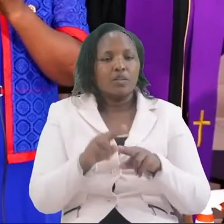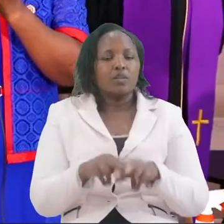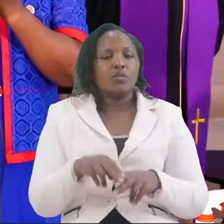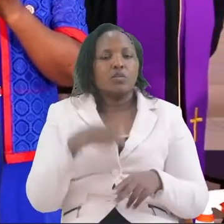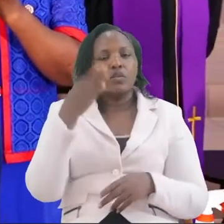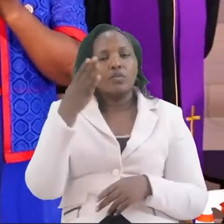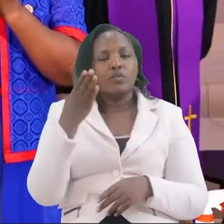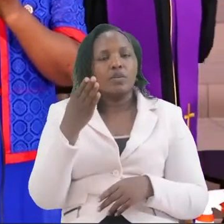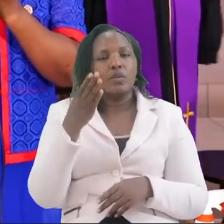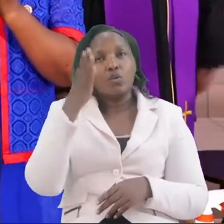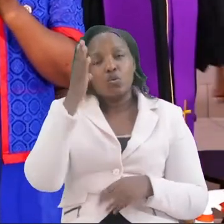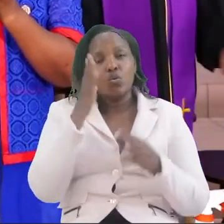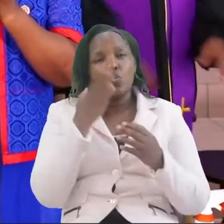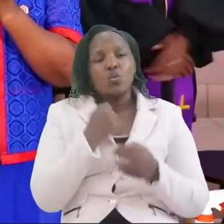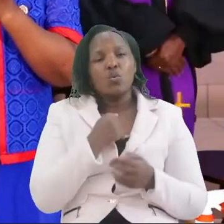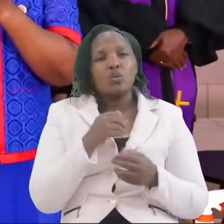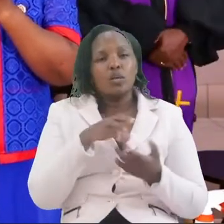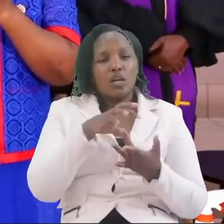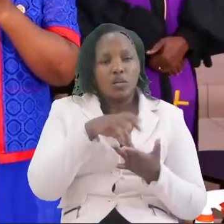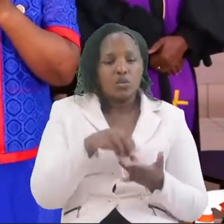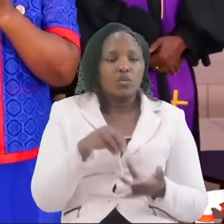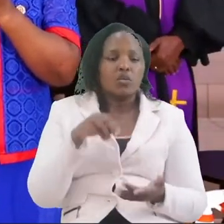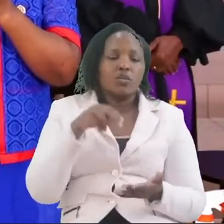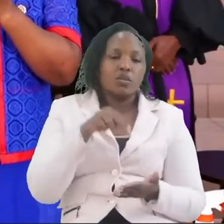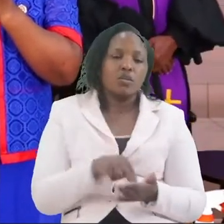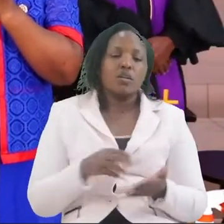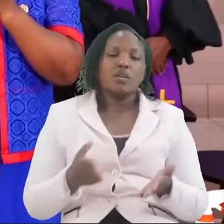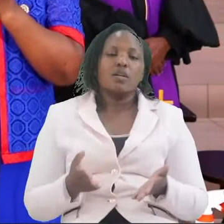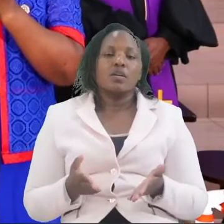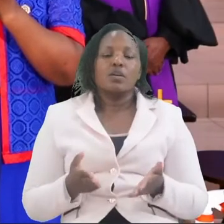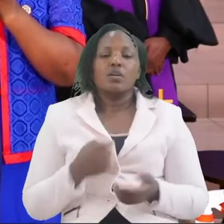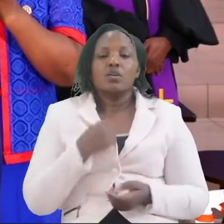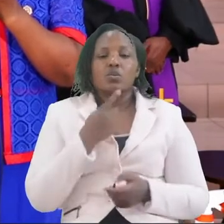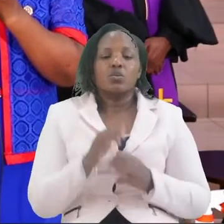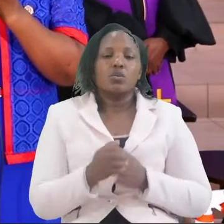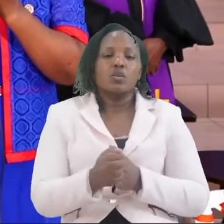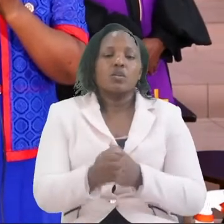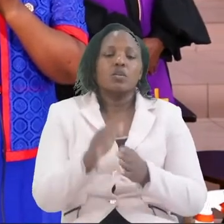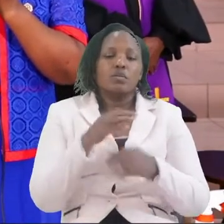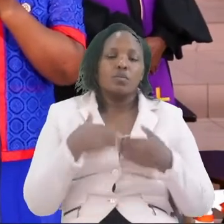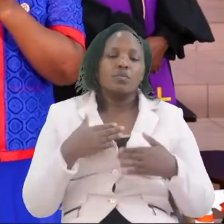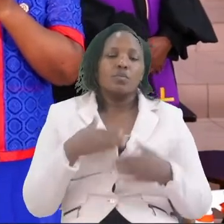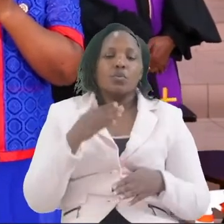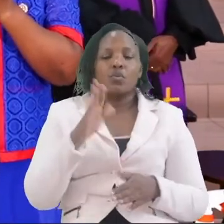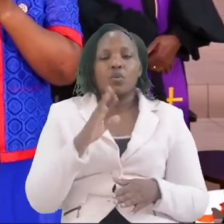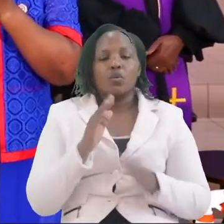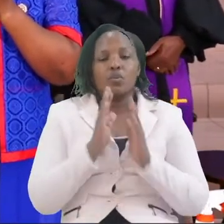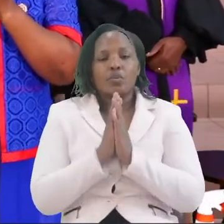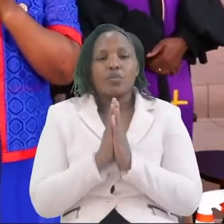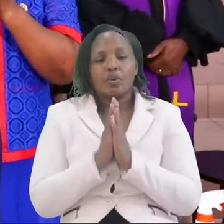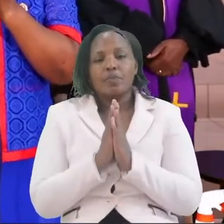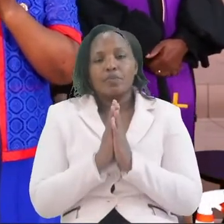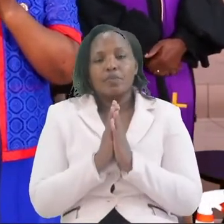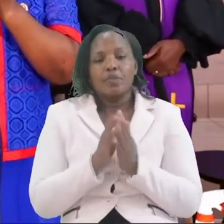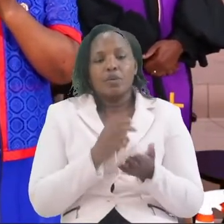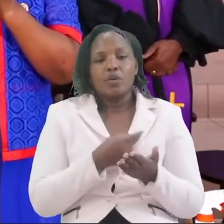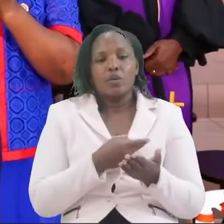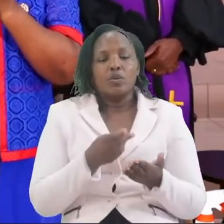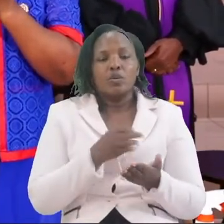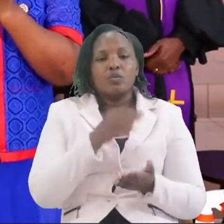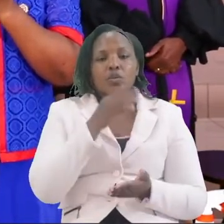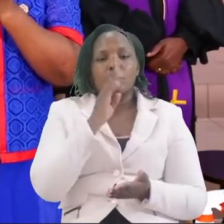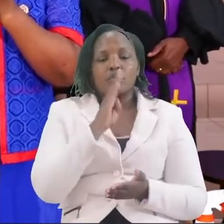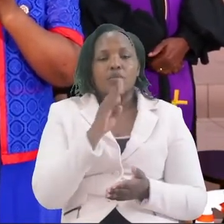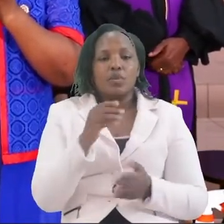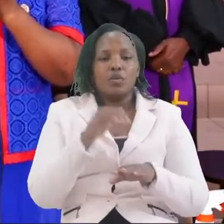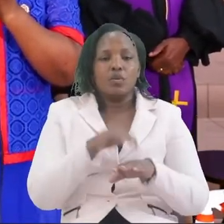sababu umependa. Umewateua wakaweza kusimama pale ili waweze kuongoza watu wako. Tunaomba Mungu wetu Roho wako Mtakatifu akaweza